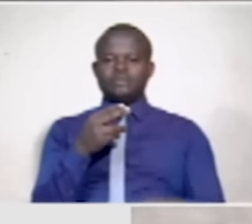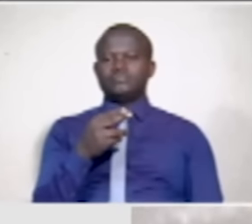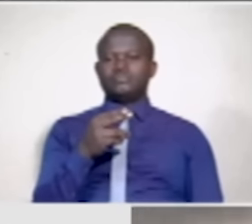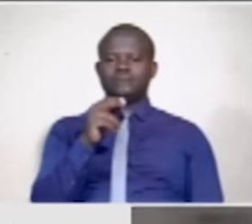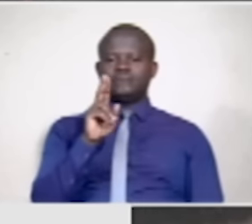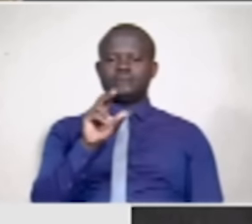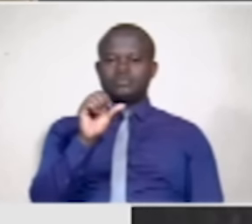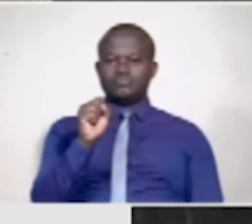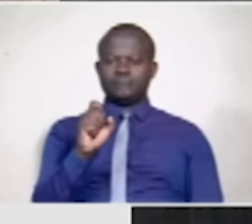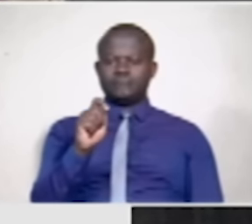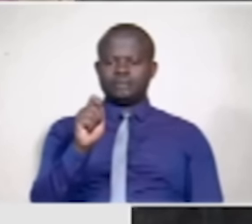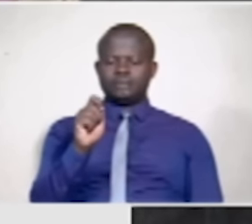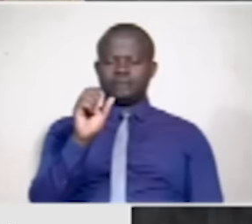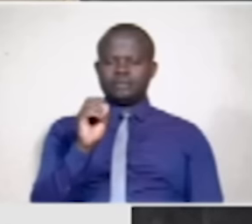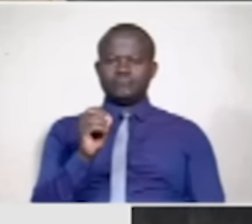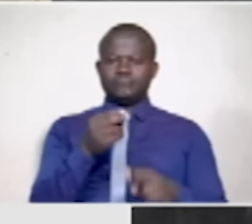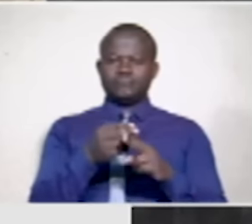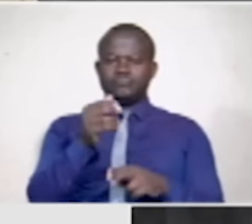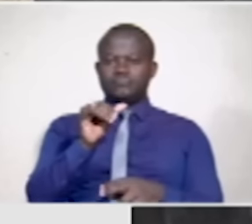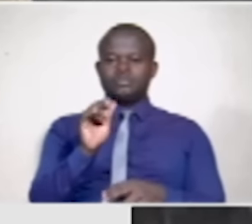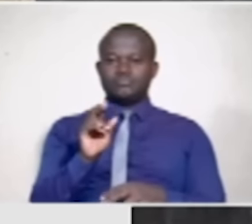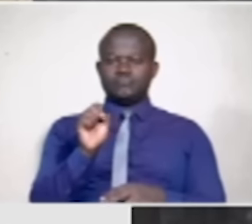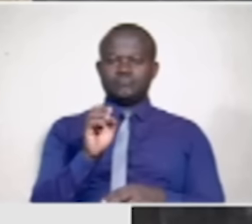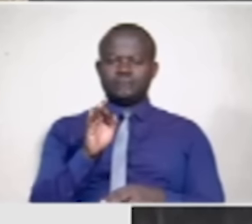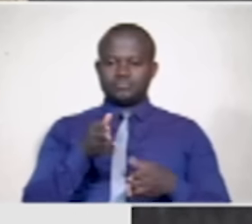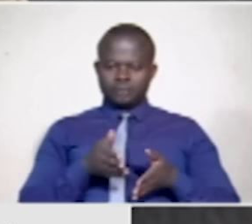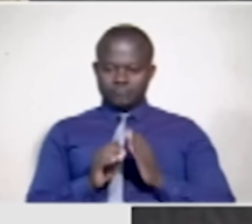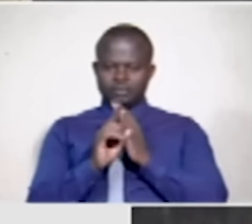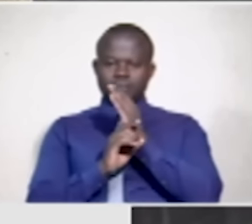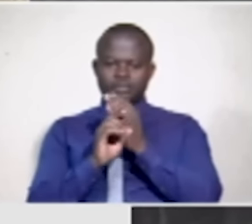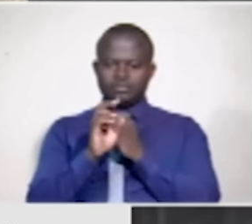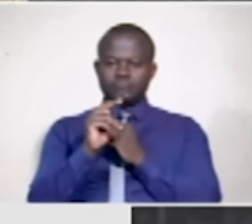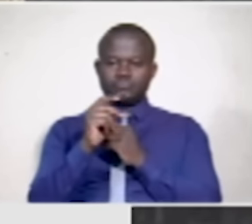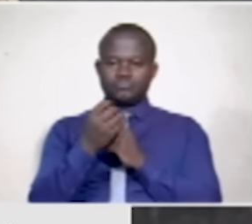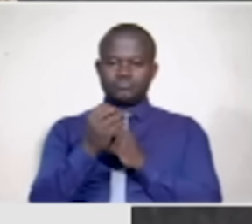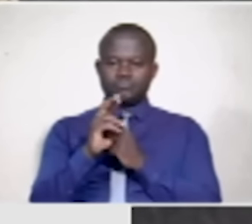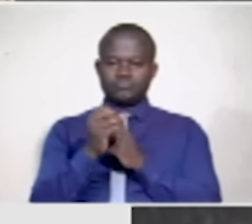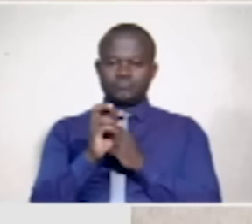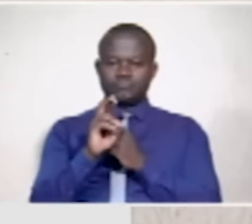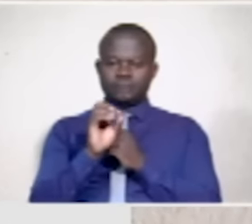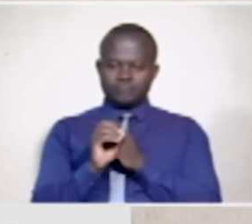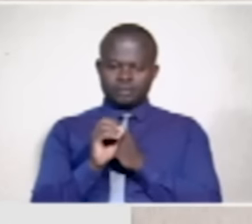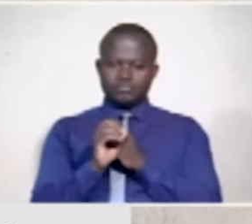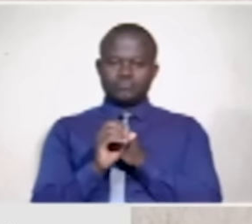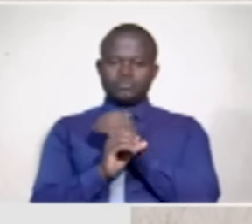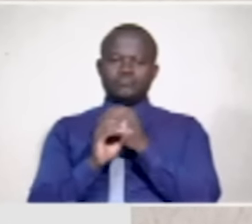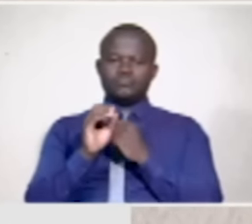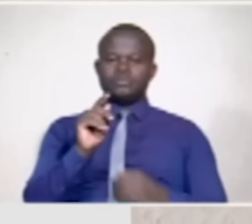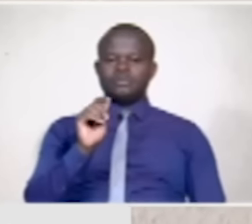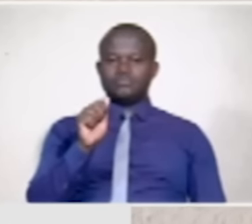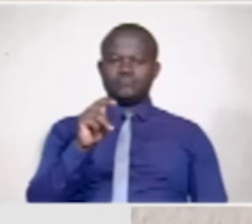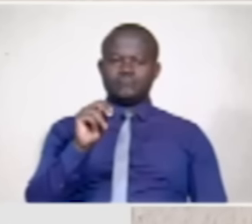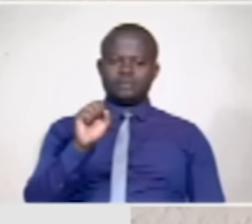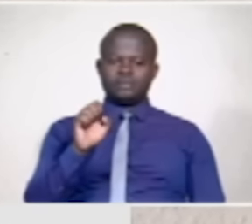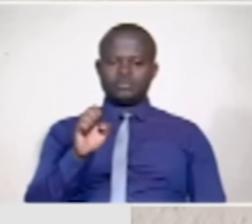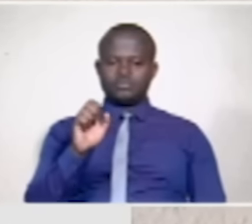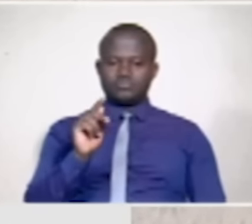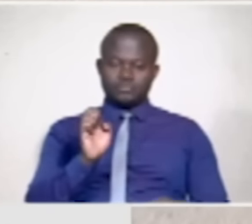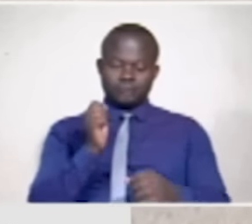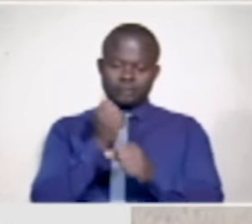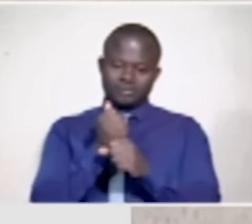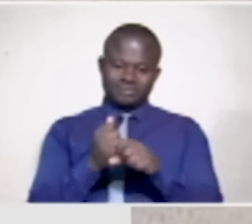Usto wiyita Yusuf avuka mu karere ka Ngororero, umurenge wa Ngororero mu kagari ka Kanseke. Akekwaho ibyaha